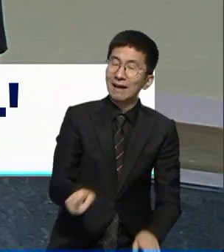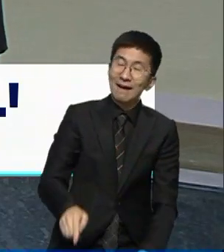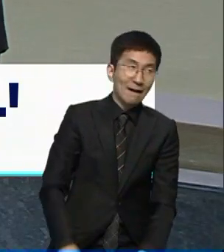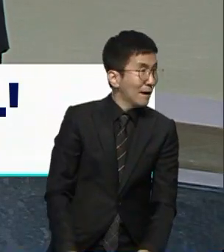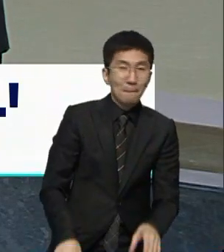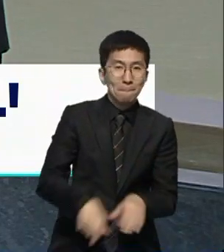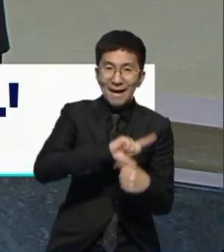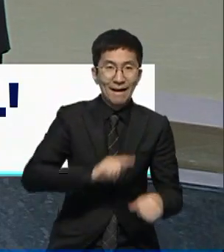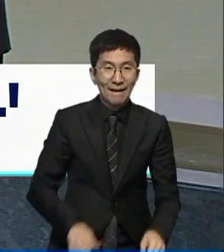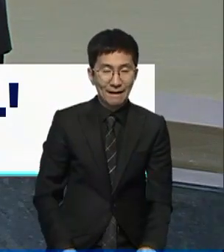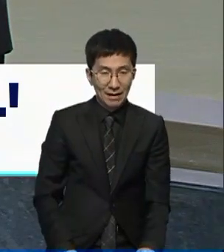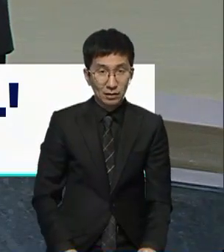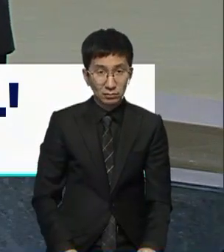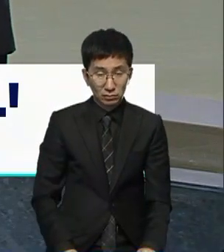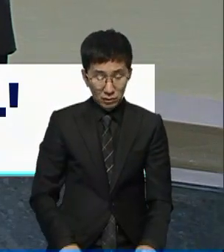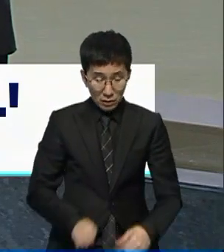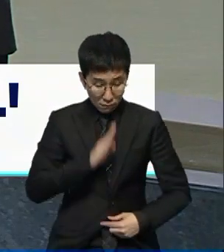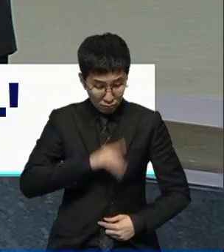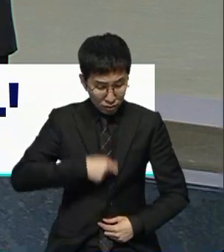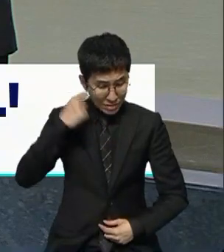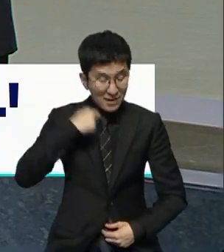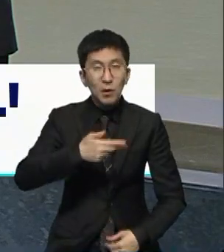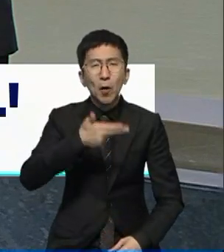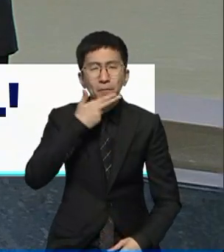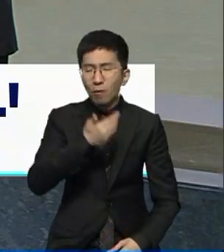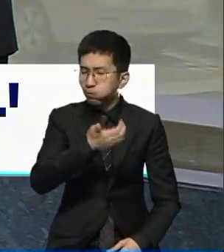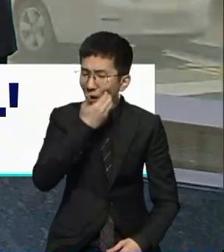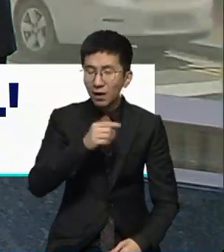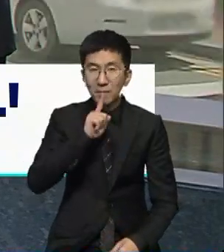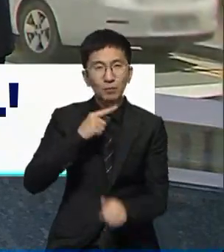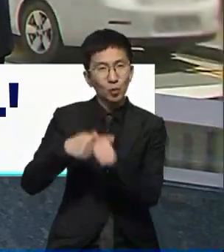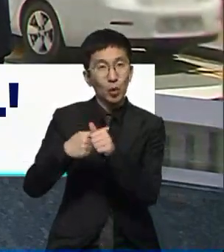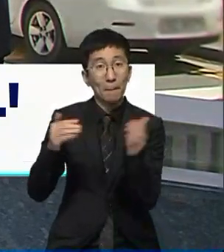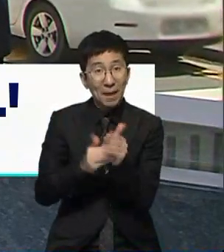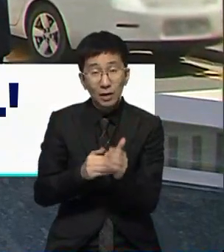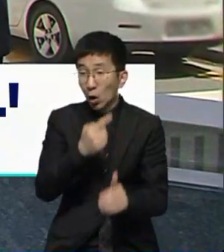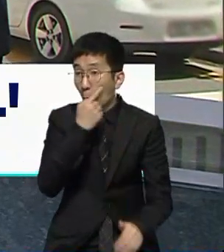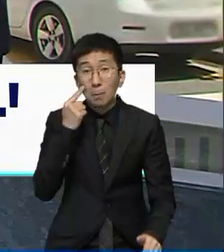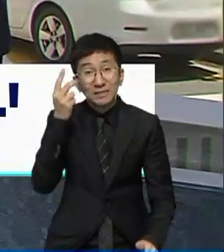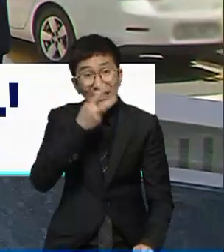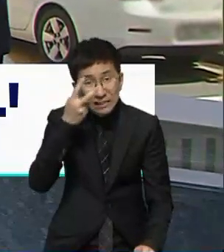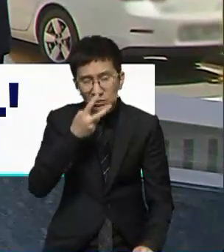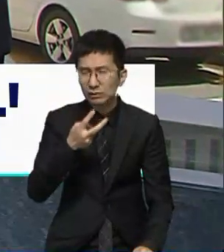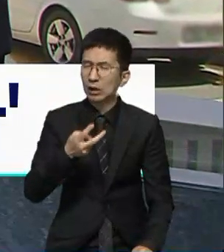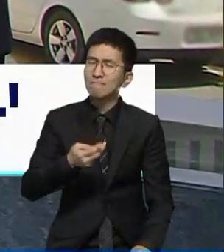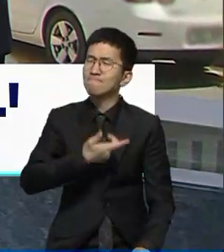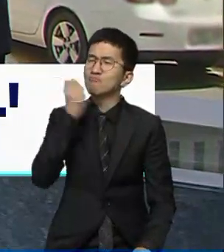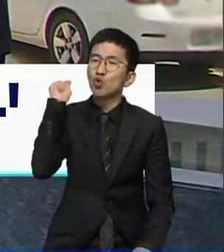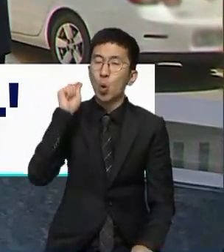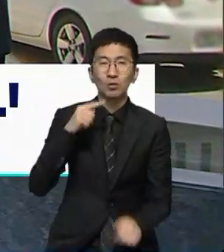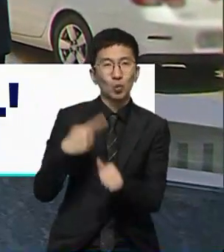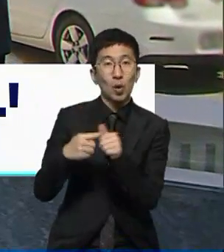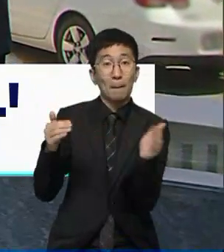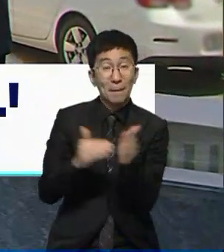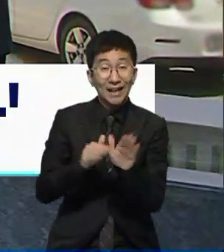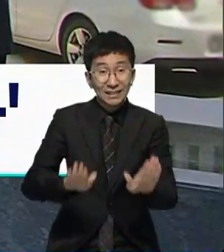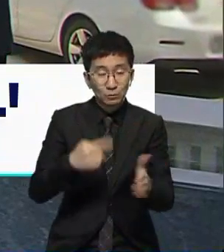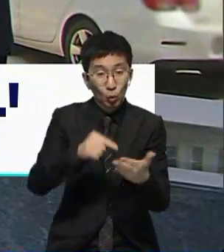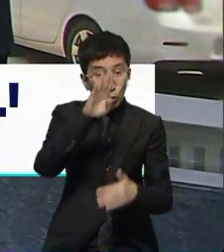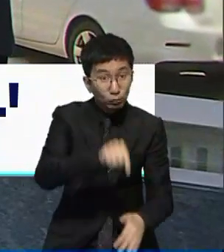진정성 없는 사퇴 라고 비판했습니다 검정이 부실했던 지적도 이어지는 가운데 현재 자리가 끼어있는 교육부와